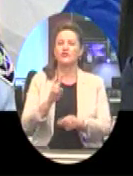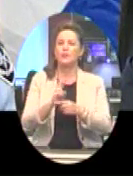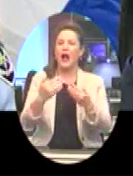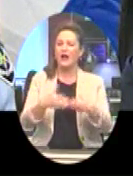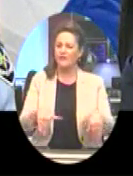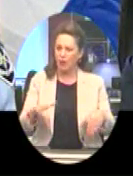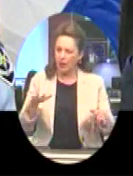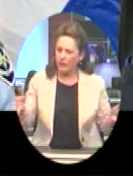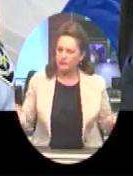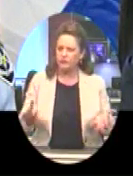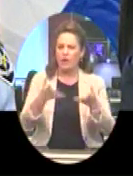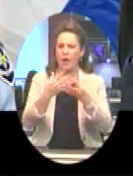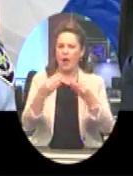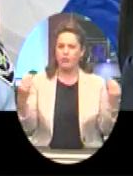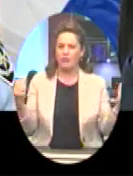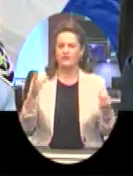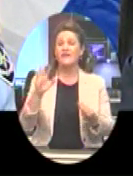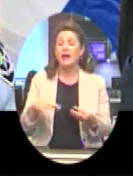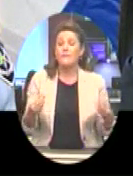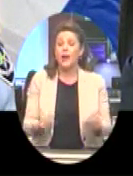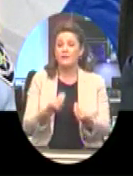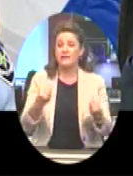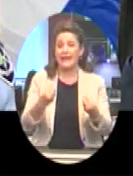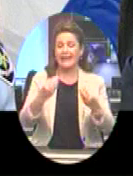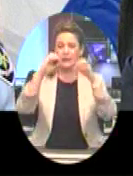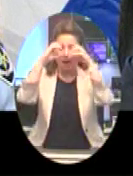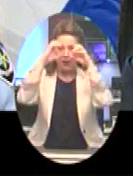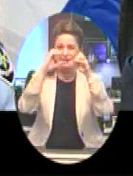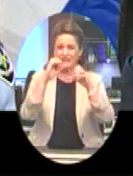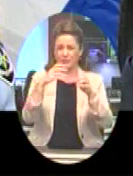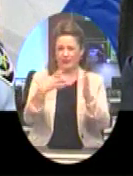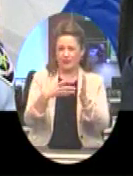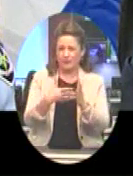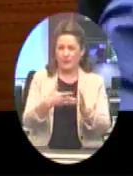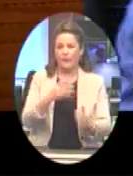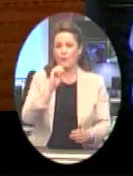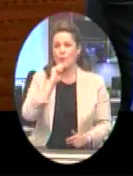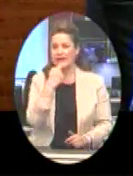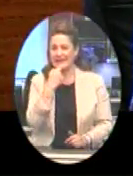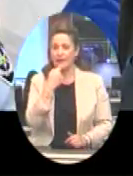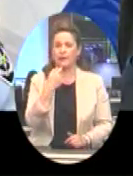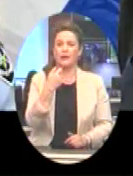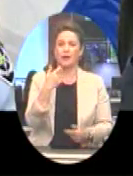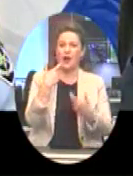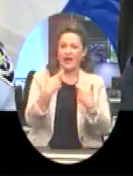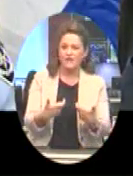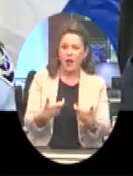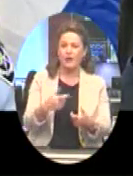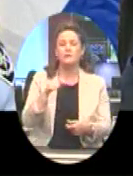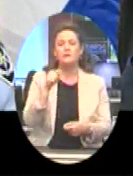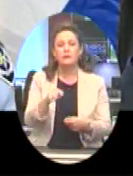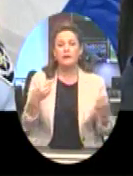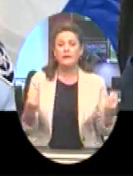היום, לרבות אמצעים, אמצעי תצפית, אמצעי מודיעין, אמצעי אכיפה. אלה דברים